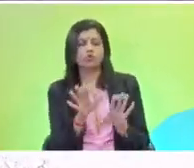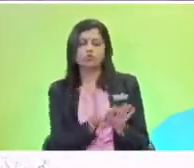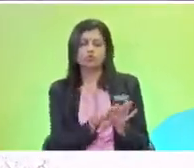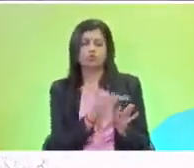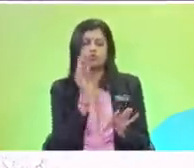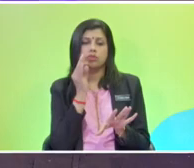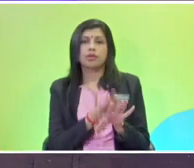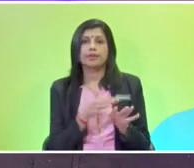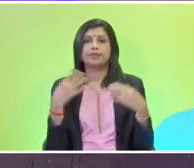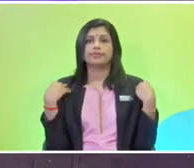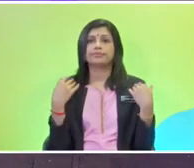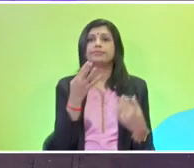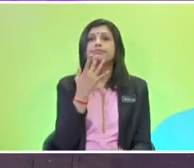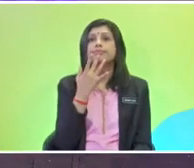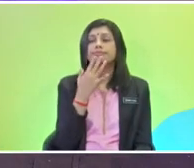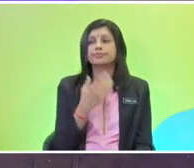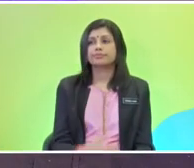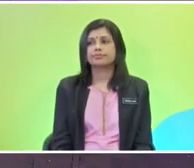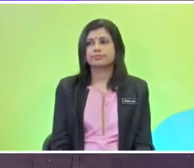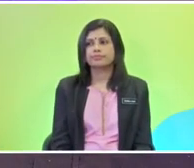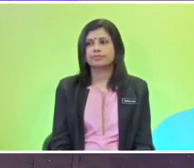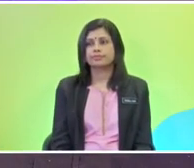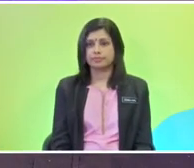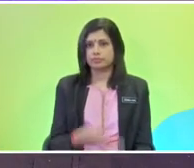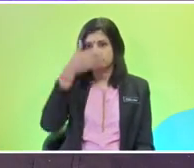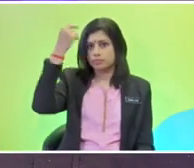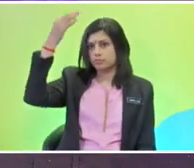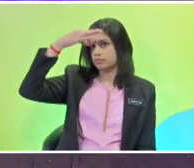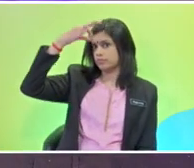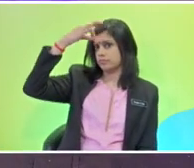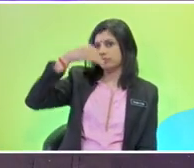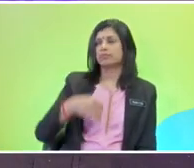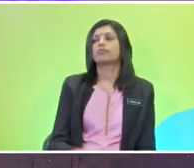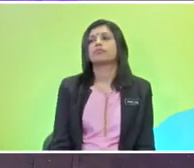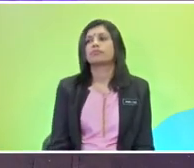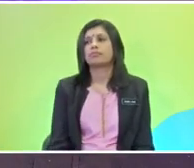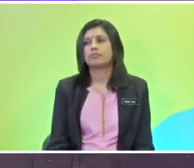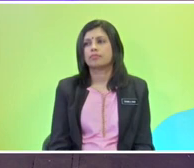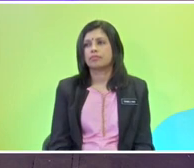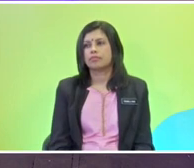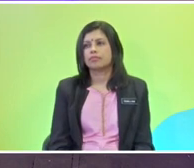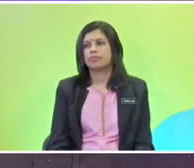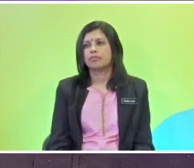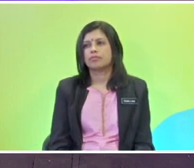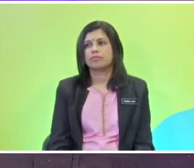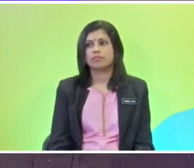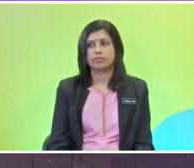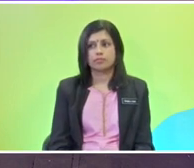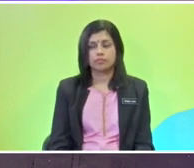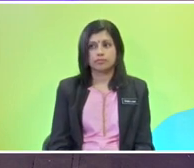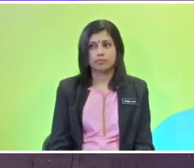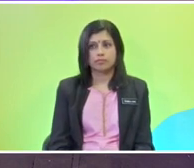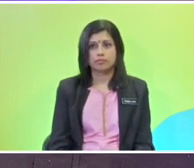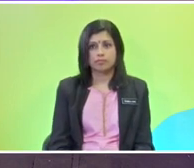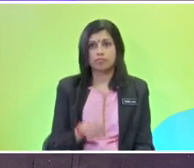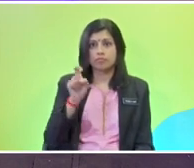berwarna-warni. Ada lebih satu. Buah anggur lah, cikgu. Kalau buah anggur ni kita tetap nak, cikgu. Kita tetap nak potong juga